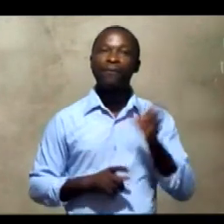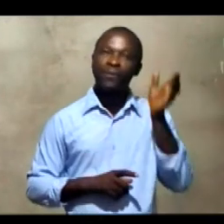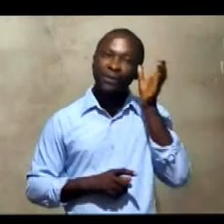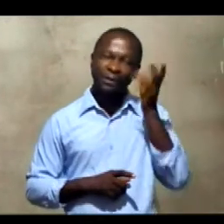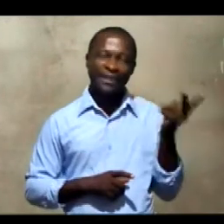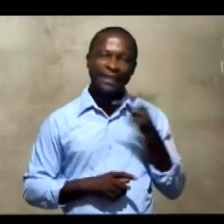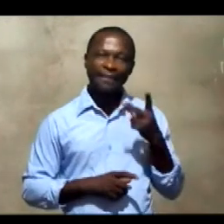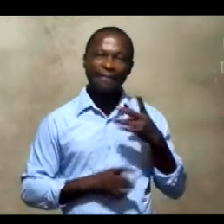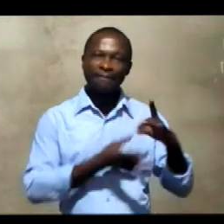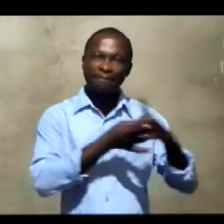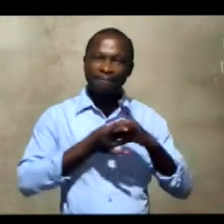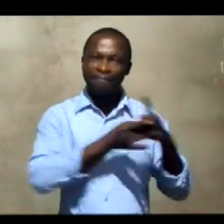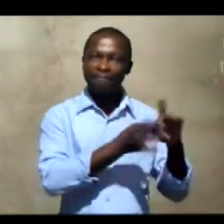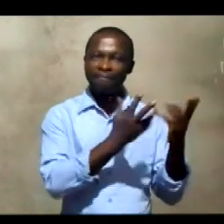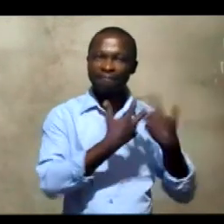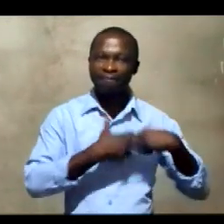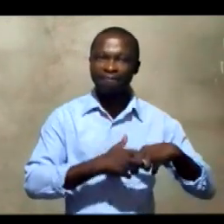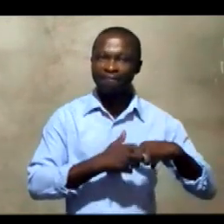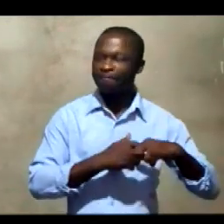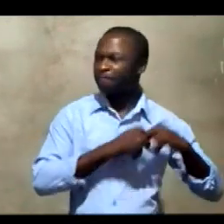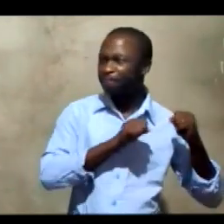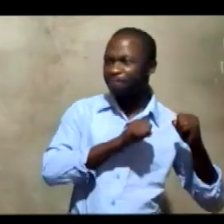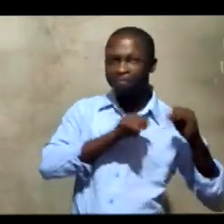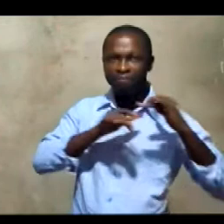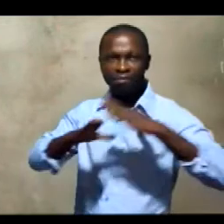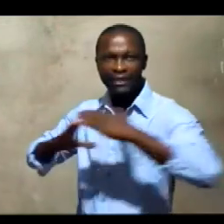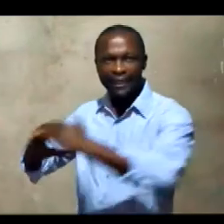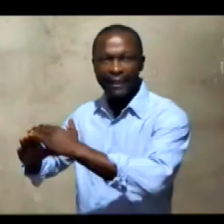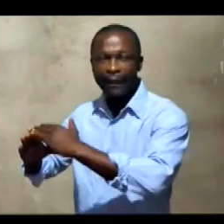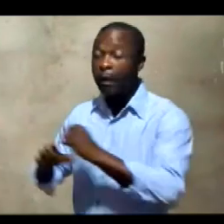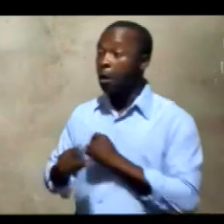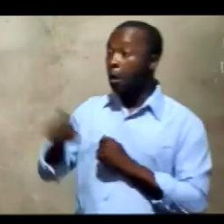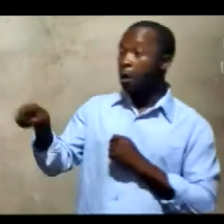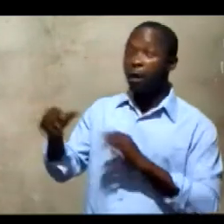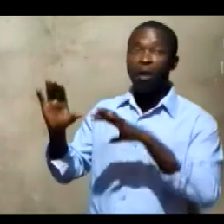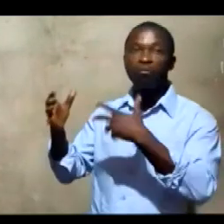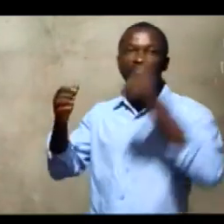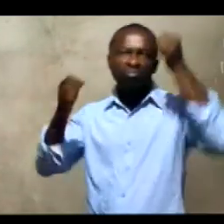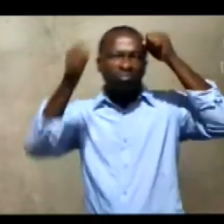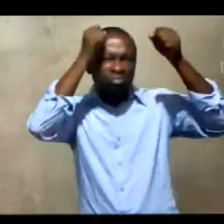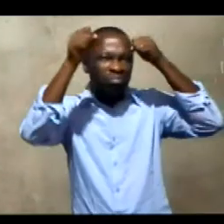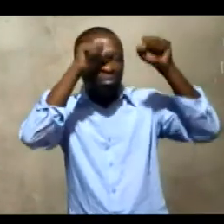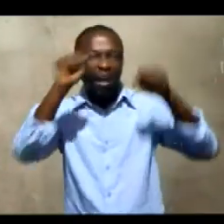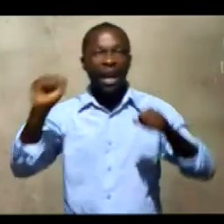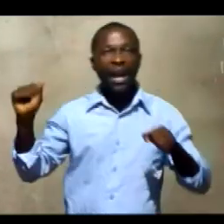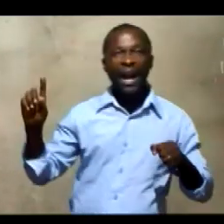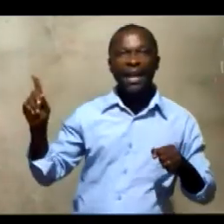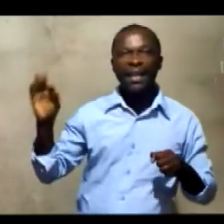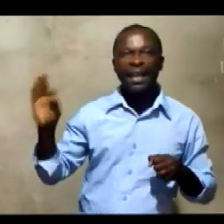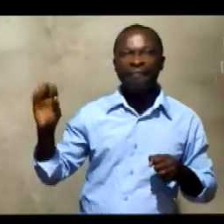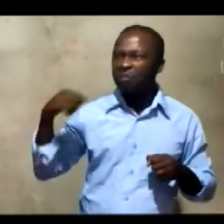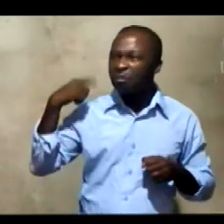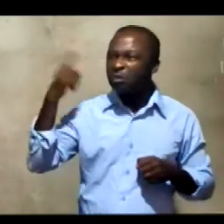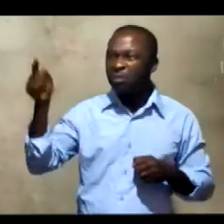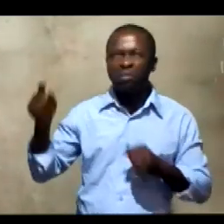En représailles à l'offensive congolaise, les rebelles ont plusieurs fois attaqué des civils, faisant au moins 70 victimes au cours des dernières semaines.